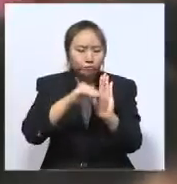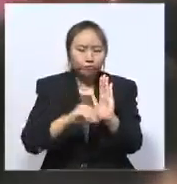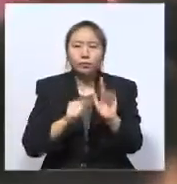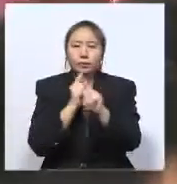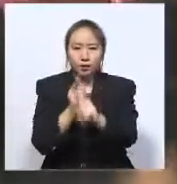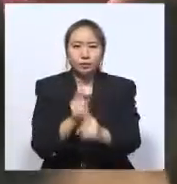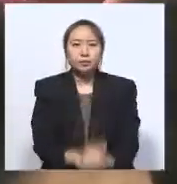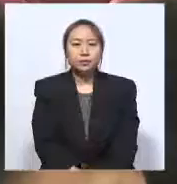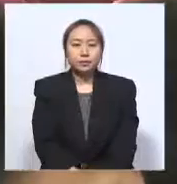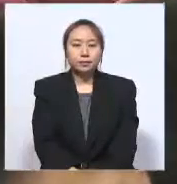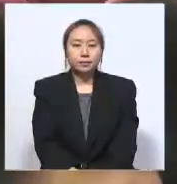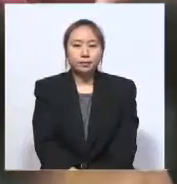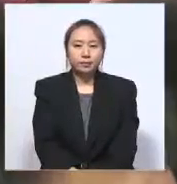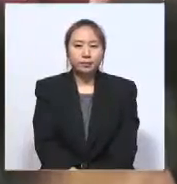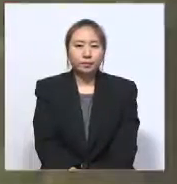ค่ะ